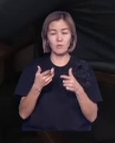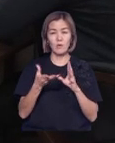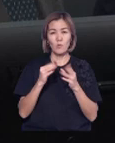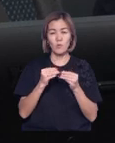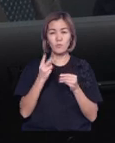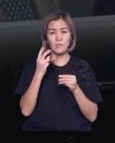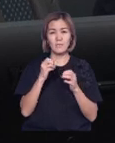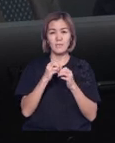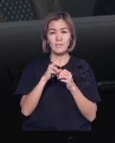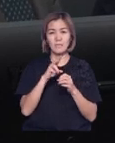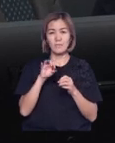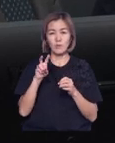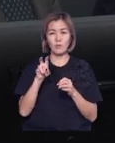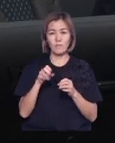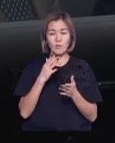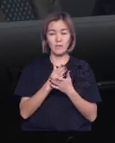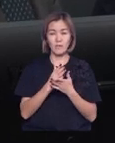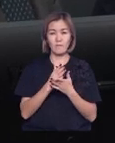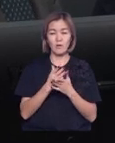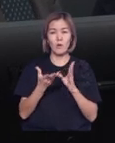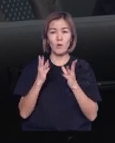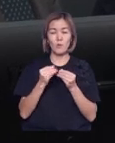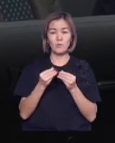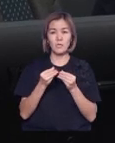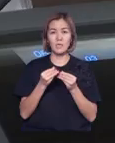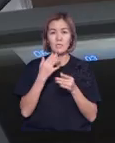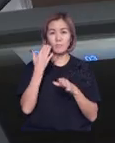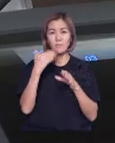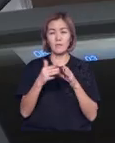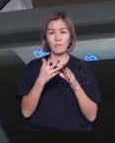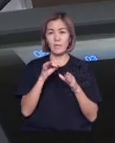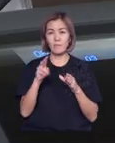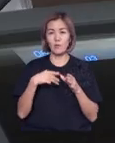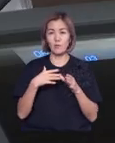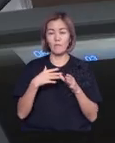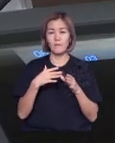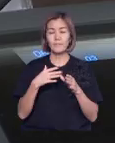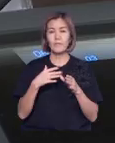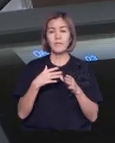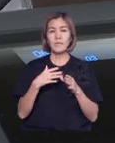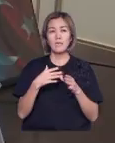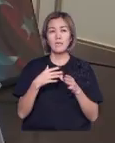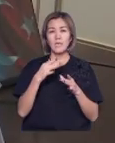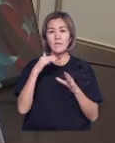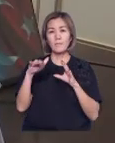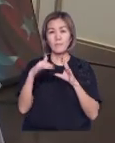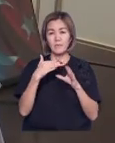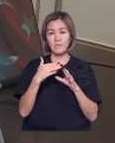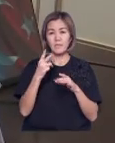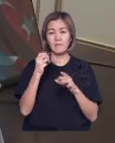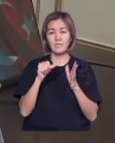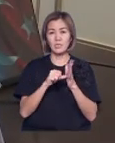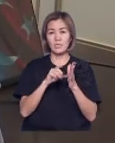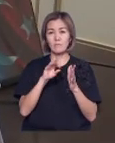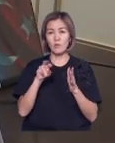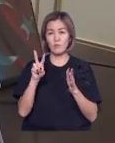составил 211 миллионов долларов США, а общая сумма экспорта – 5 миллионов долларов. В свою очередь, импорт составил 206